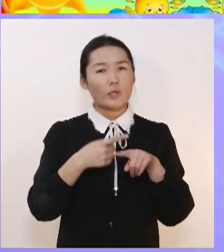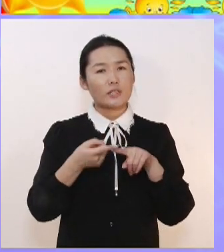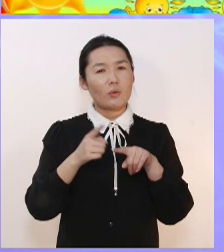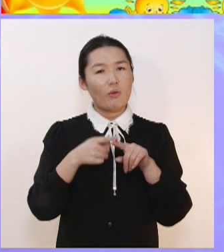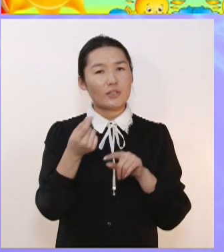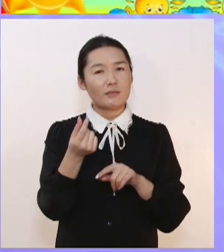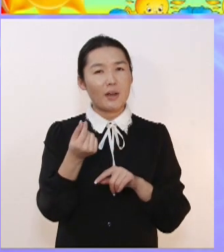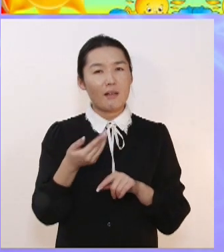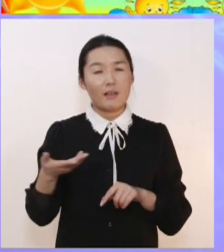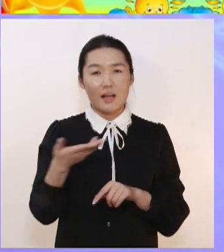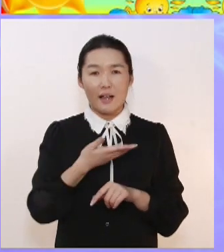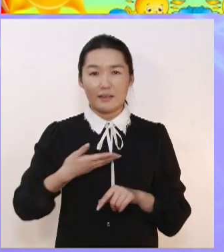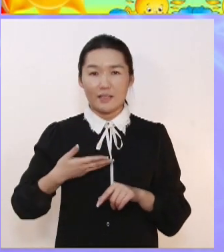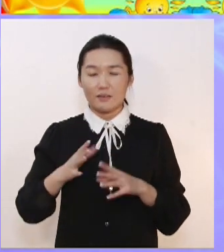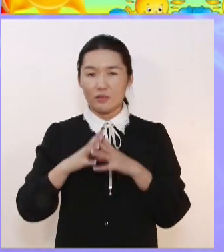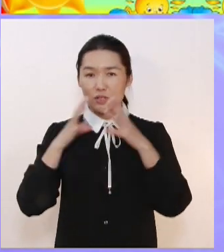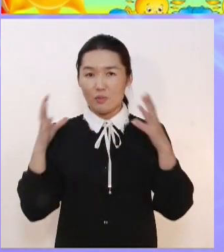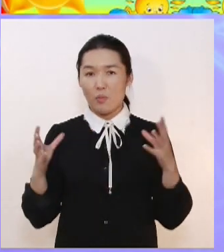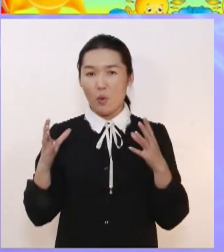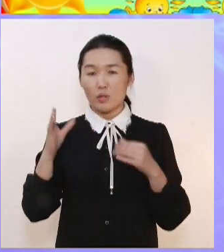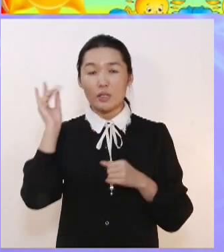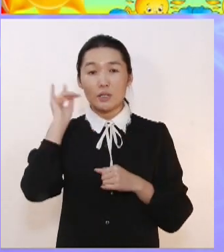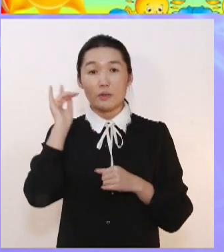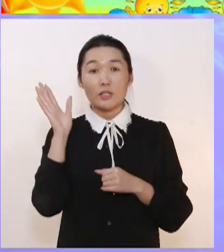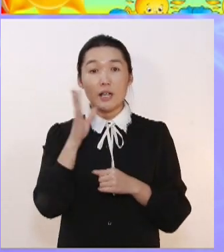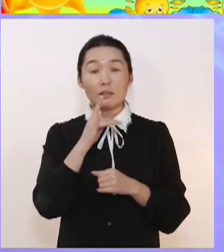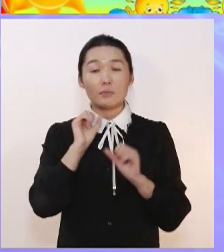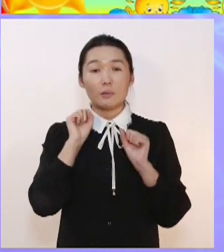нас ведь все же больше, звучать мы можем